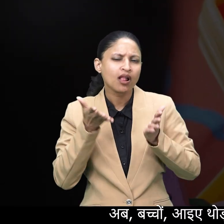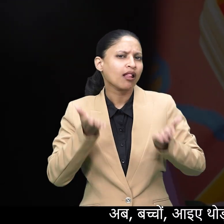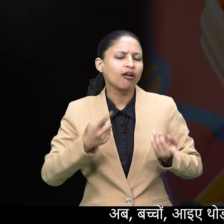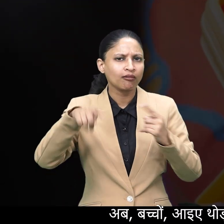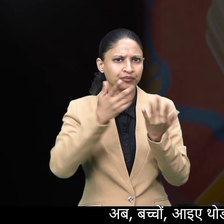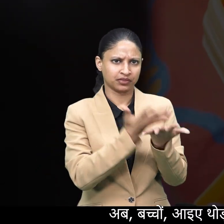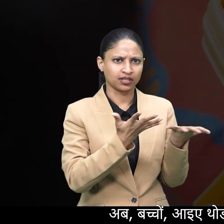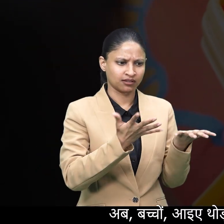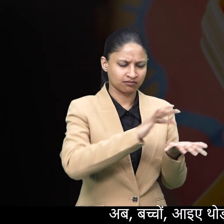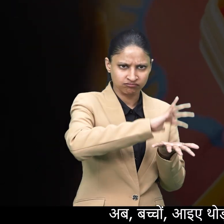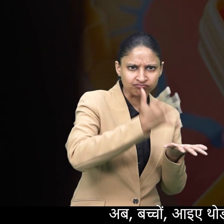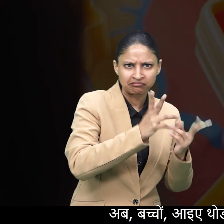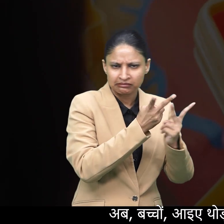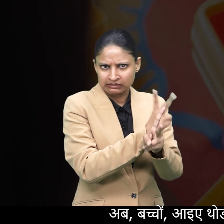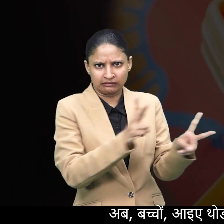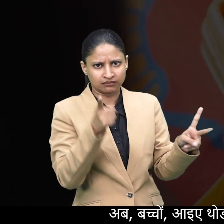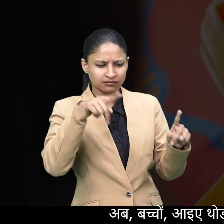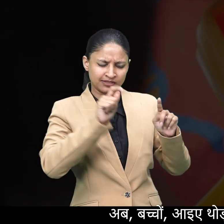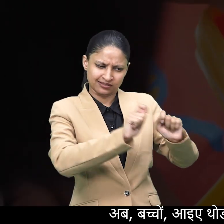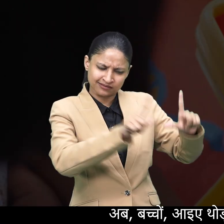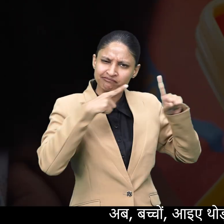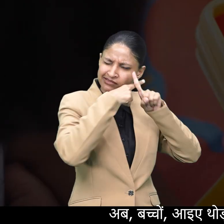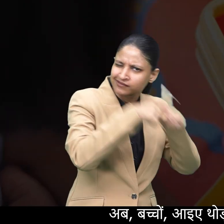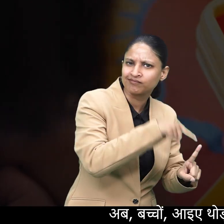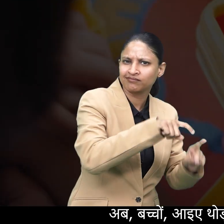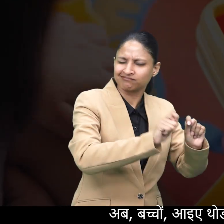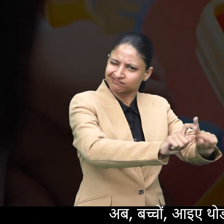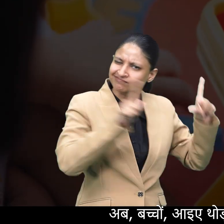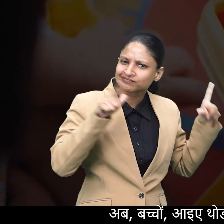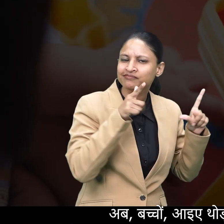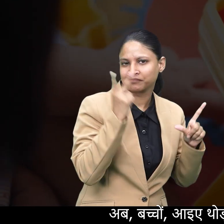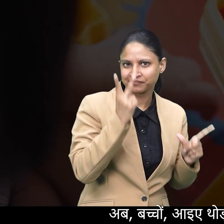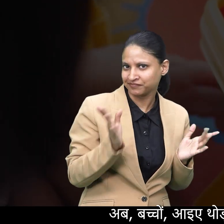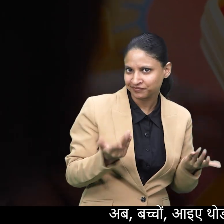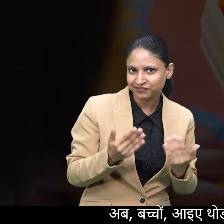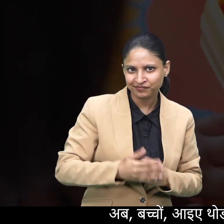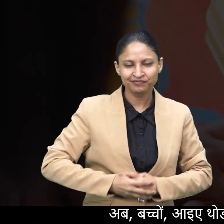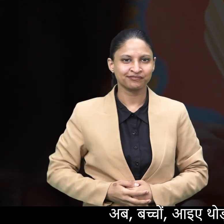आप बच्चों आइए थोड़ा करीब से देखें कि ठोस कैसे बने होते हैं।